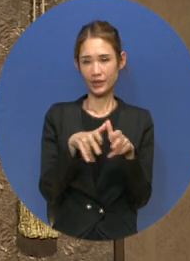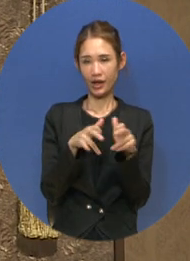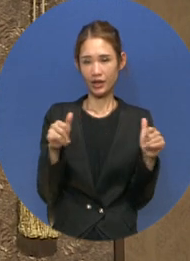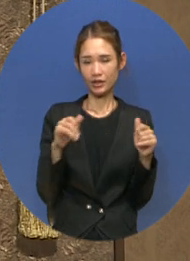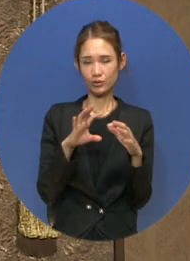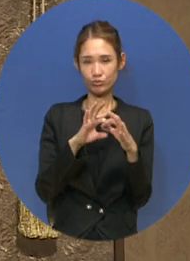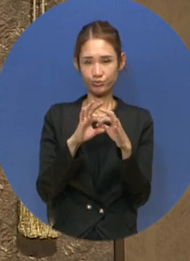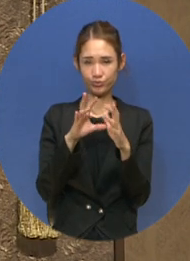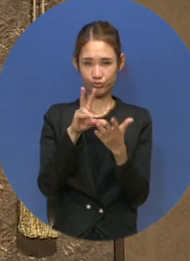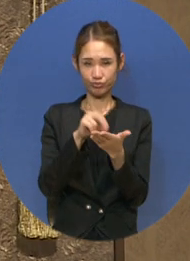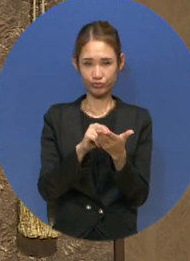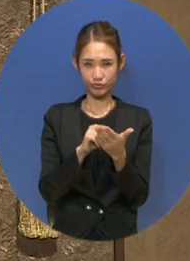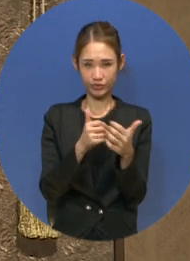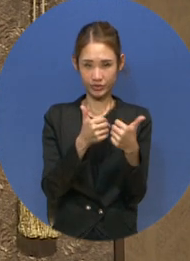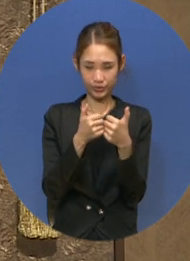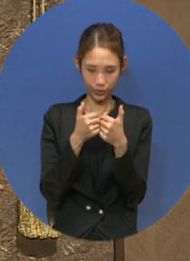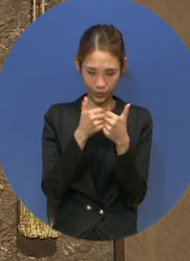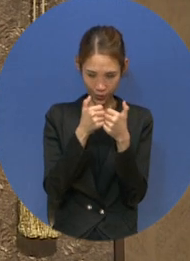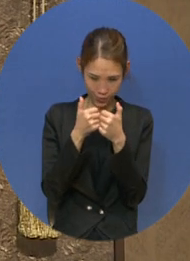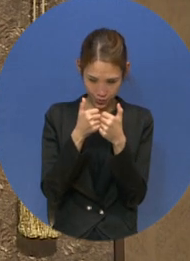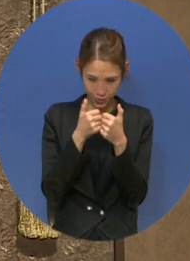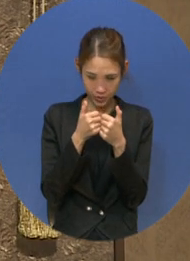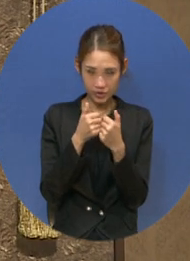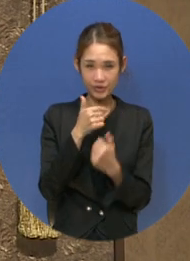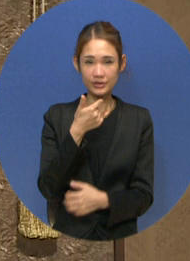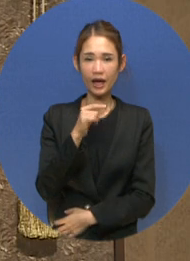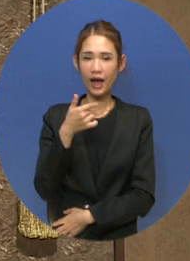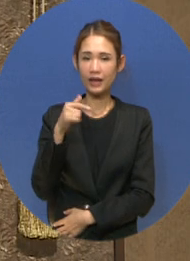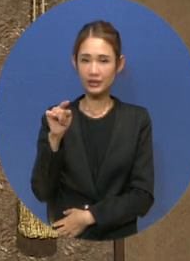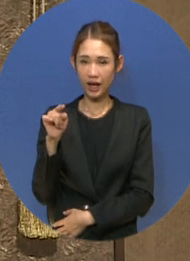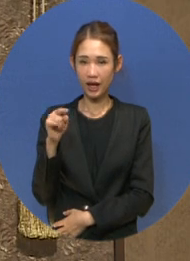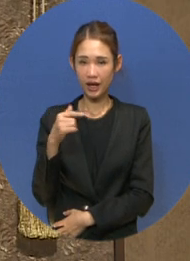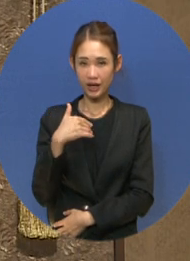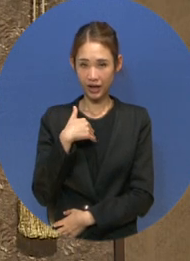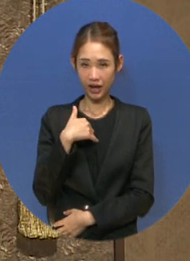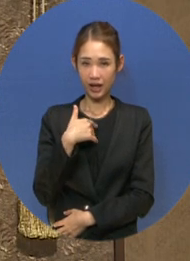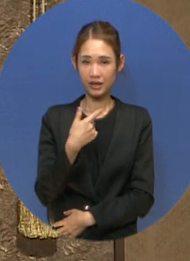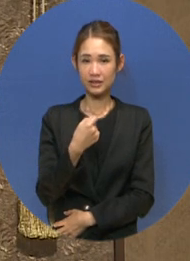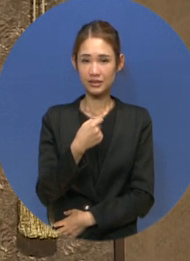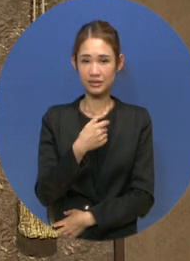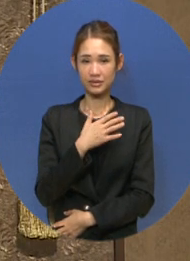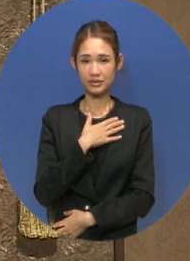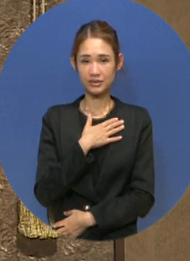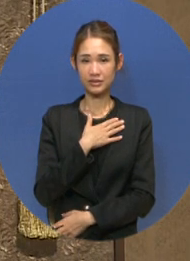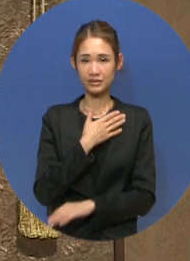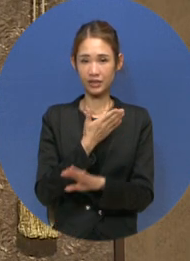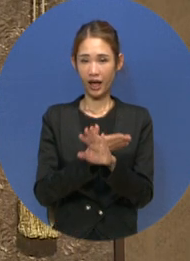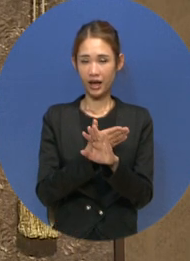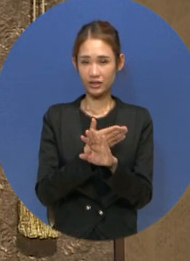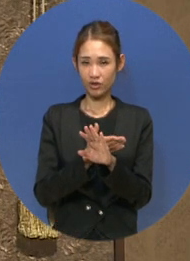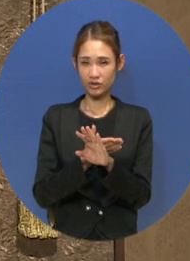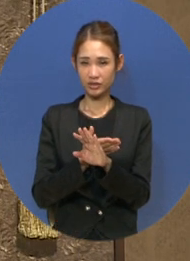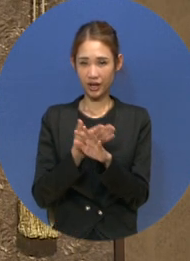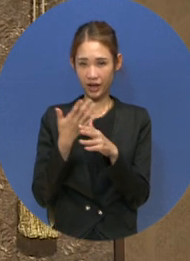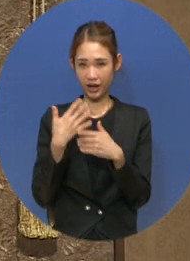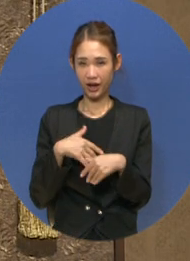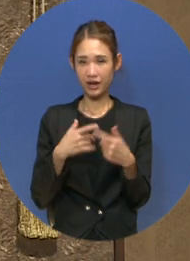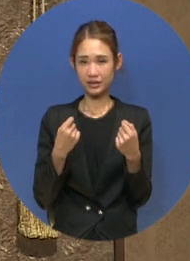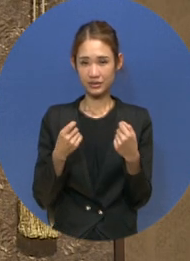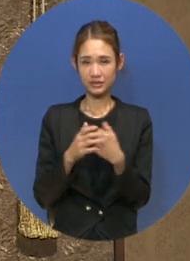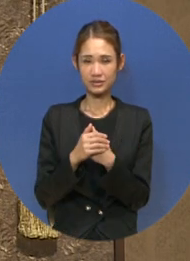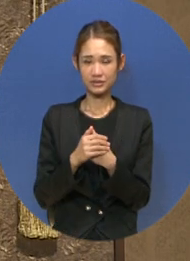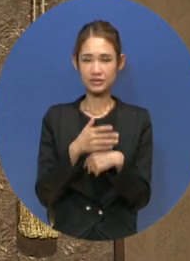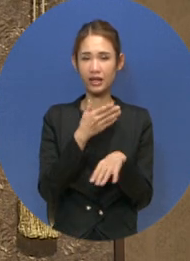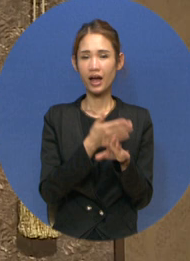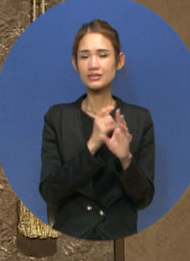함께 논의하는 그런 부분이 이제 나나 다르거나 같거나의 약자인데요. 장애인이 비장애인과